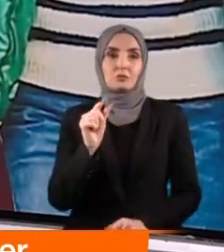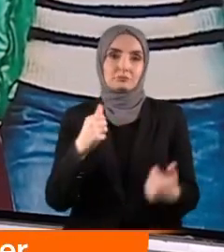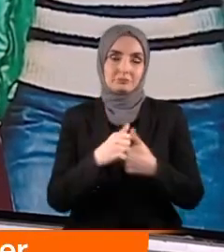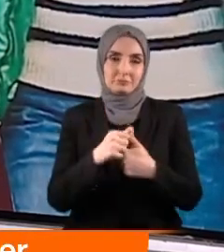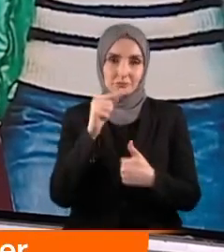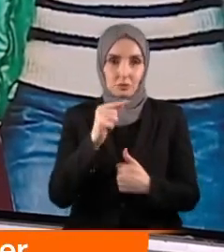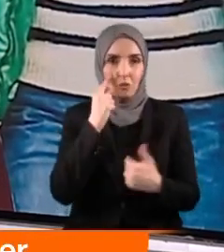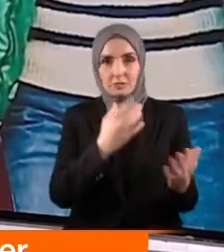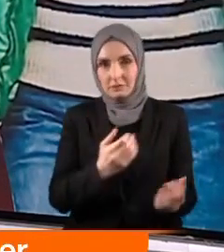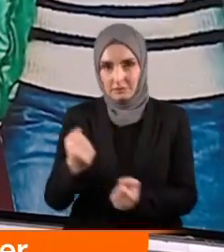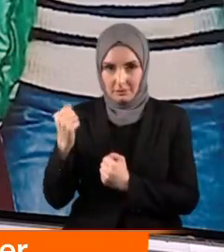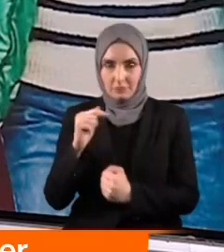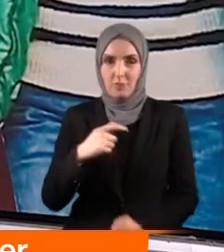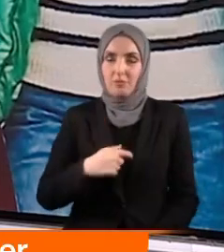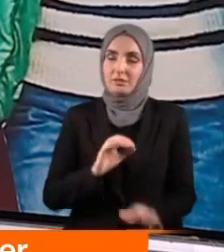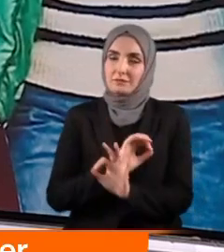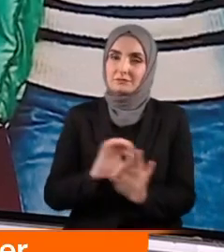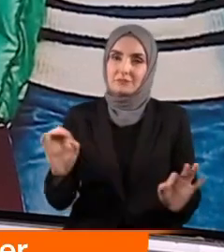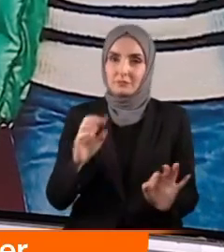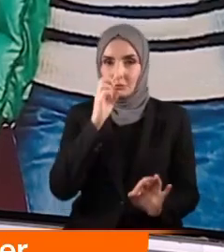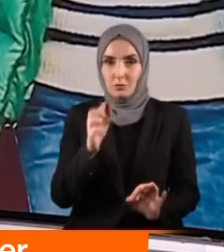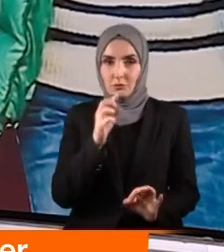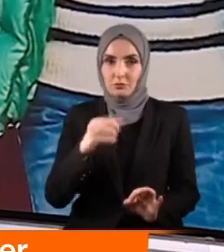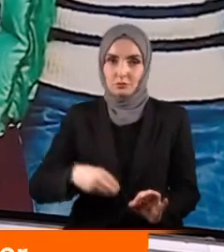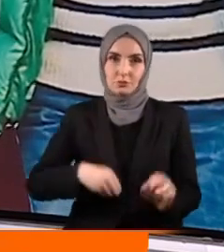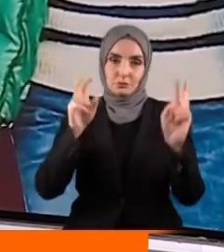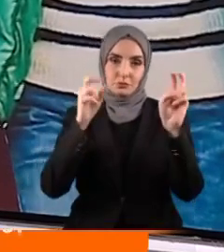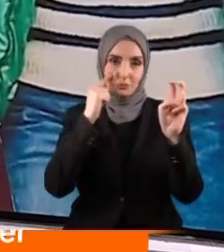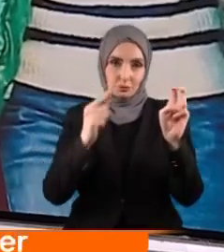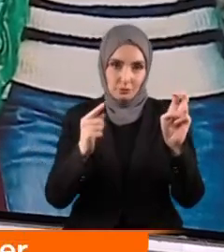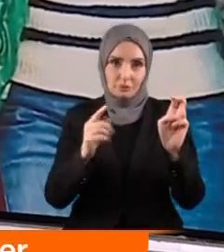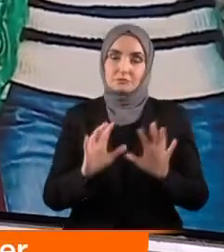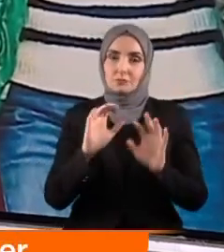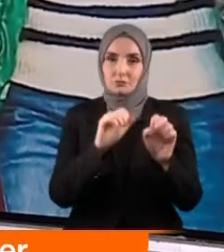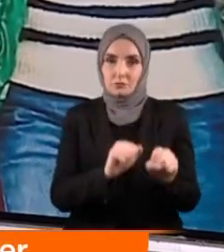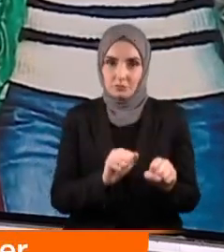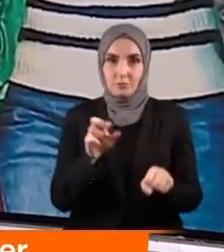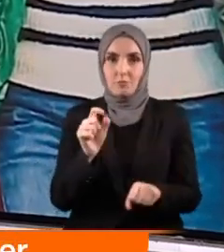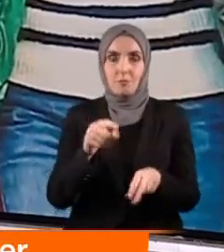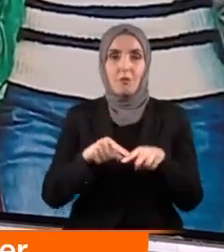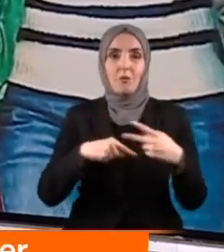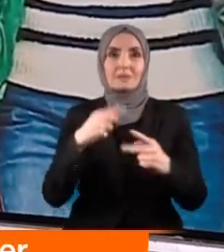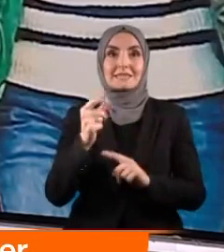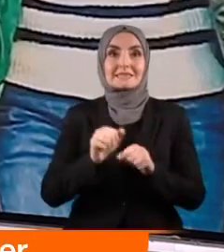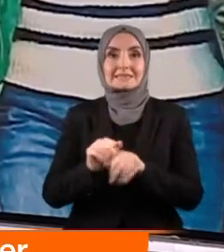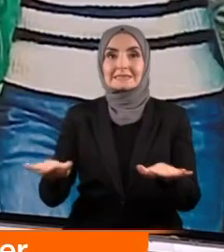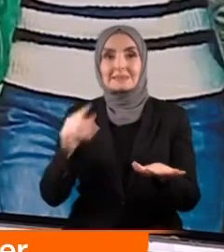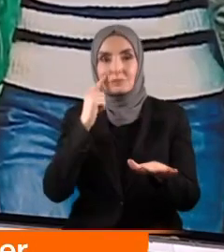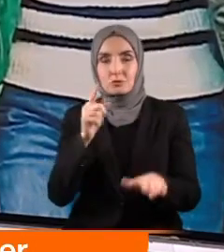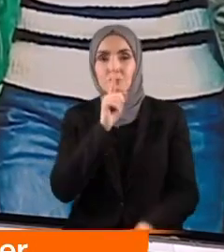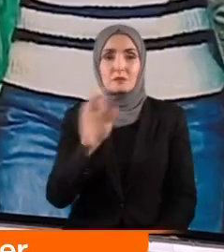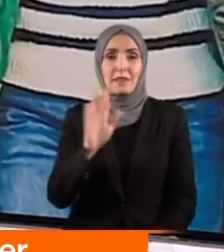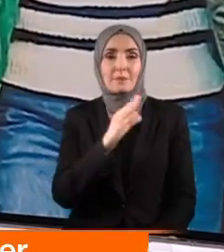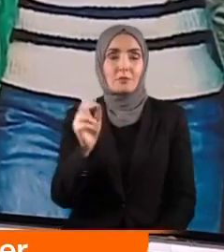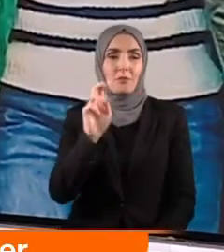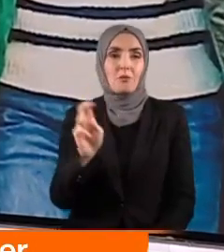nitelikli dolandırıcılık suçlamasıyla tutuklandı ponzi sistemiyle 150 milyonluk Vurgun yaptığı öne sürülen Talu çifti